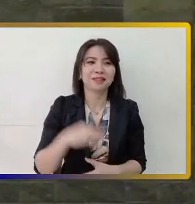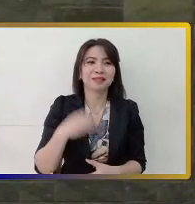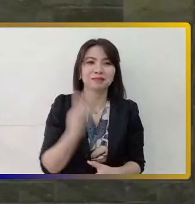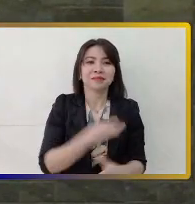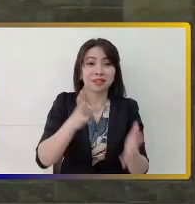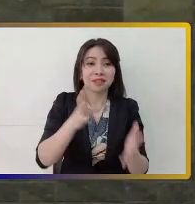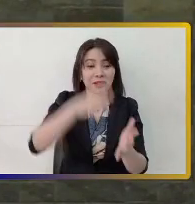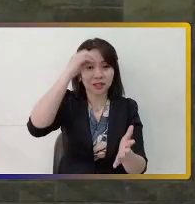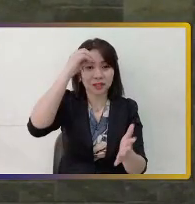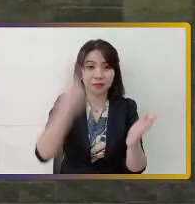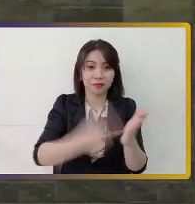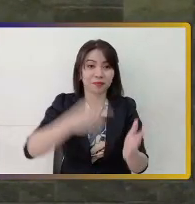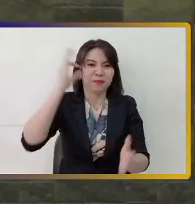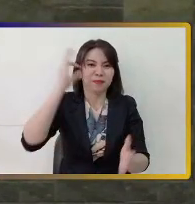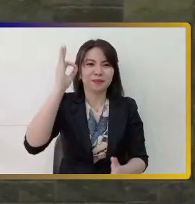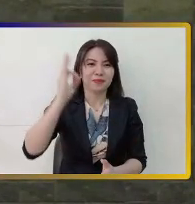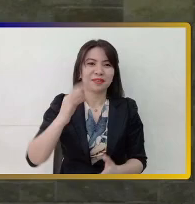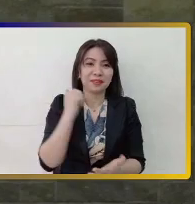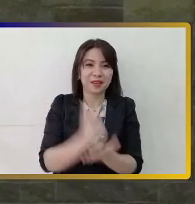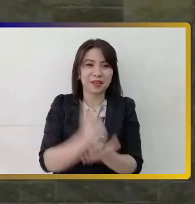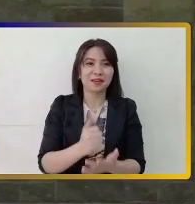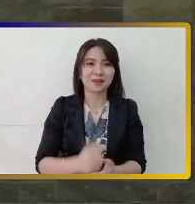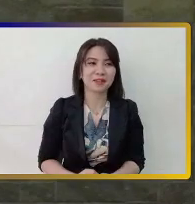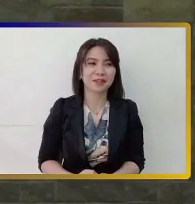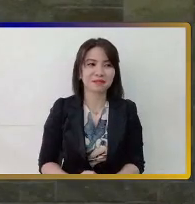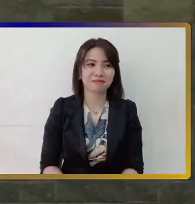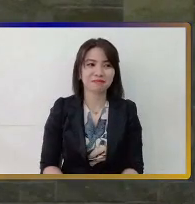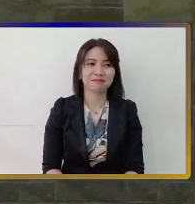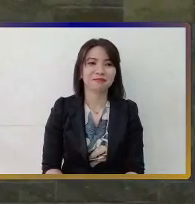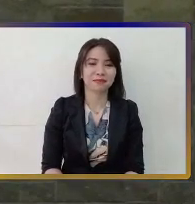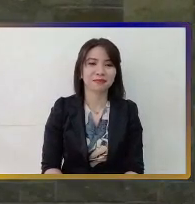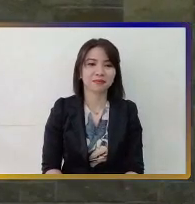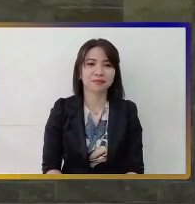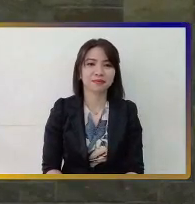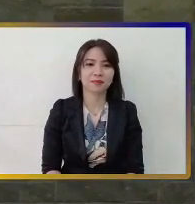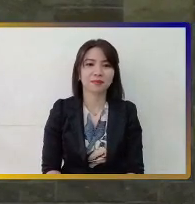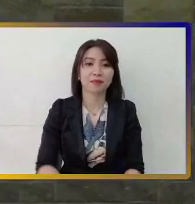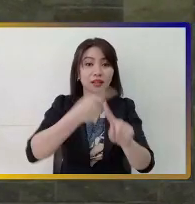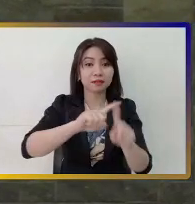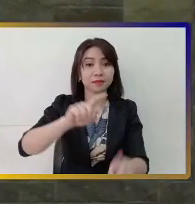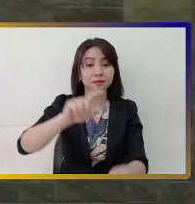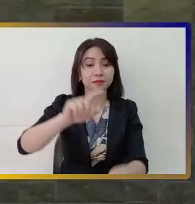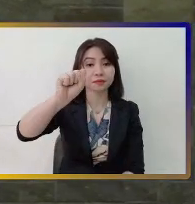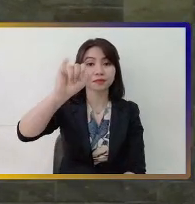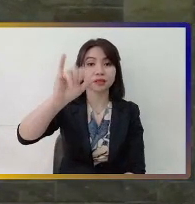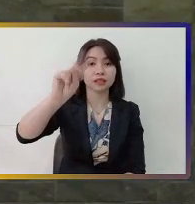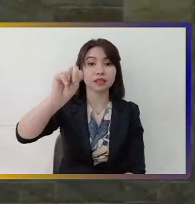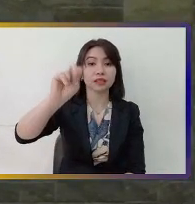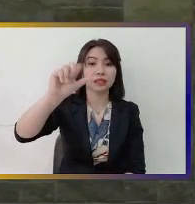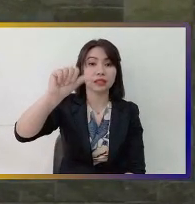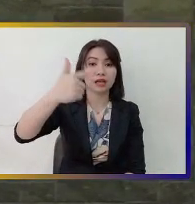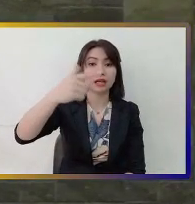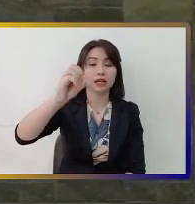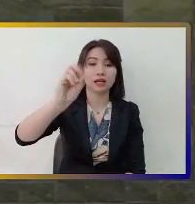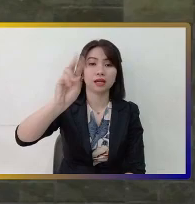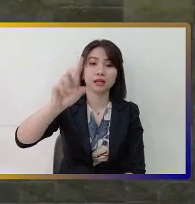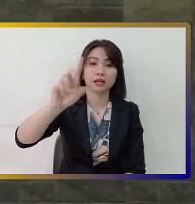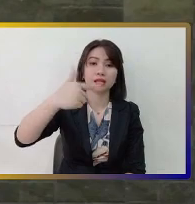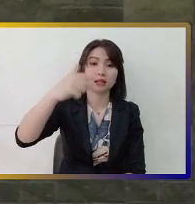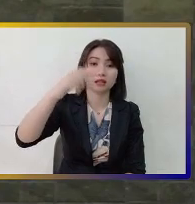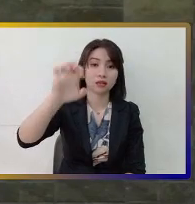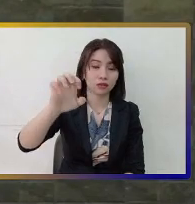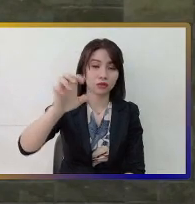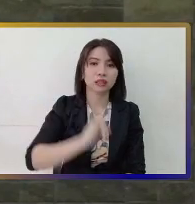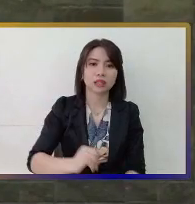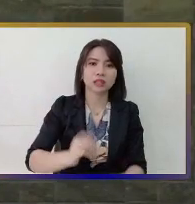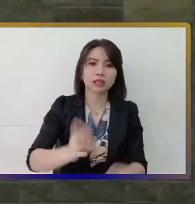Now, listen. Ang synagogue po, mga kapatid, actually the synagogue itself, the men of the synagogue is the call of corporal assembly. It's